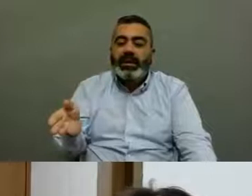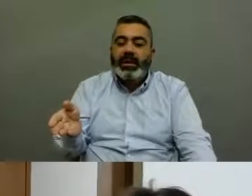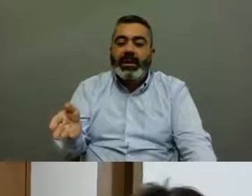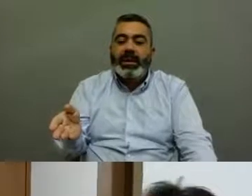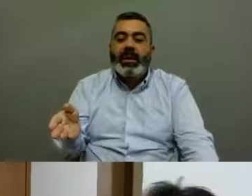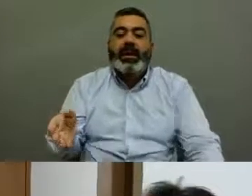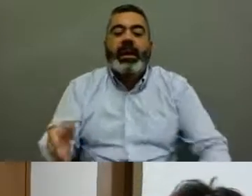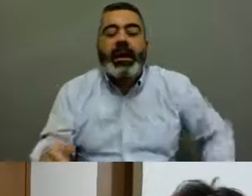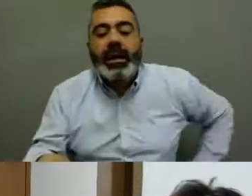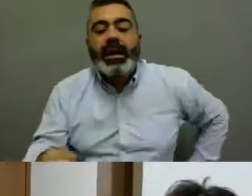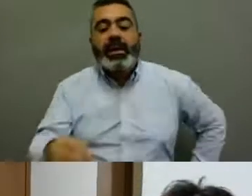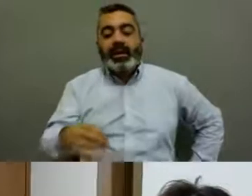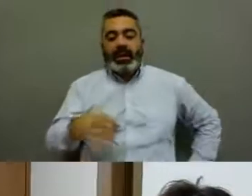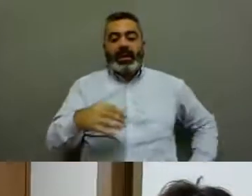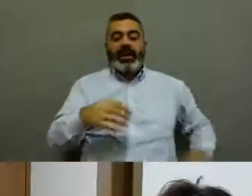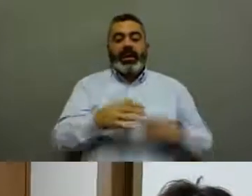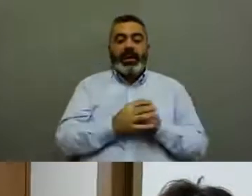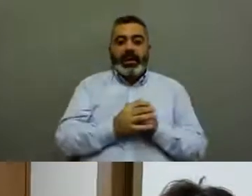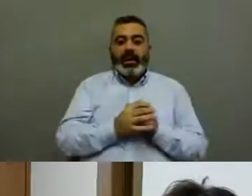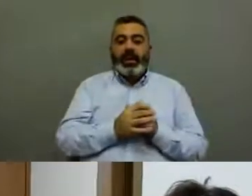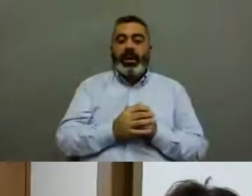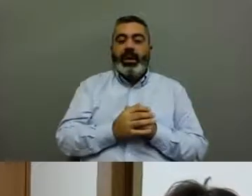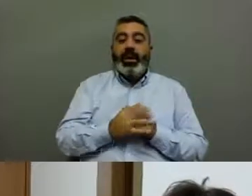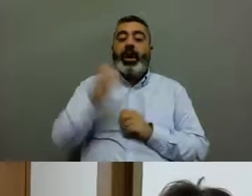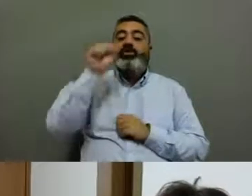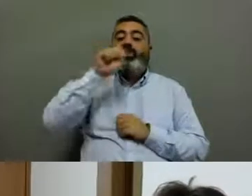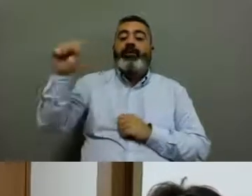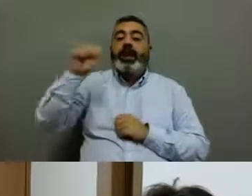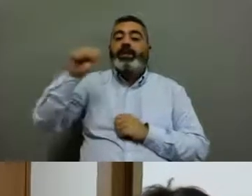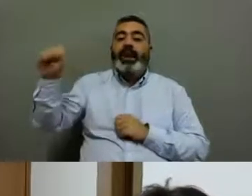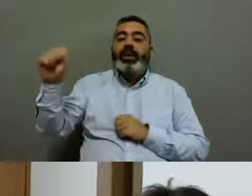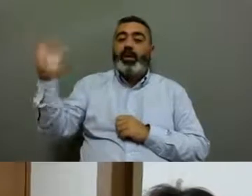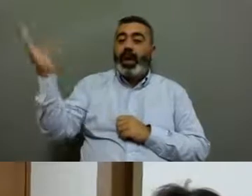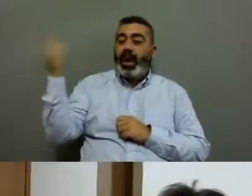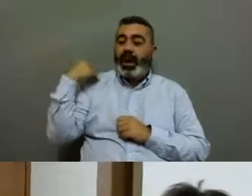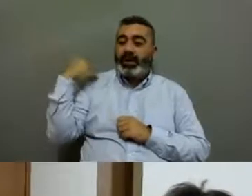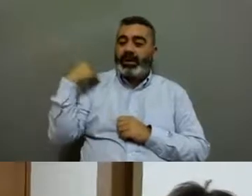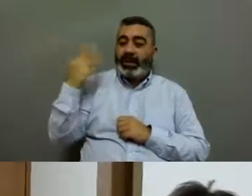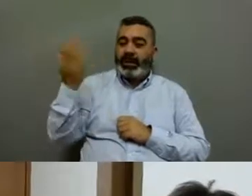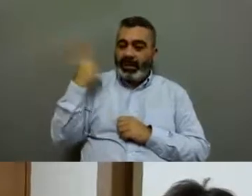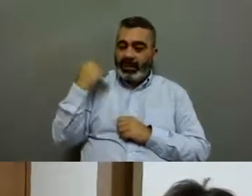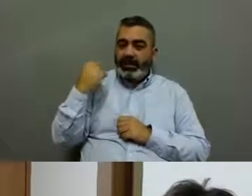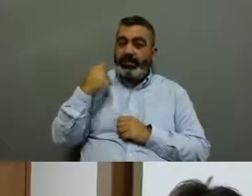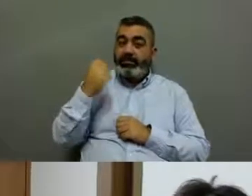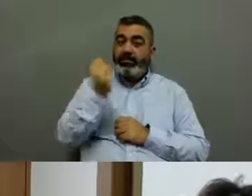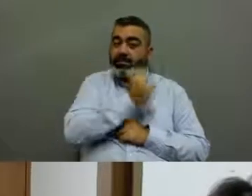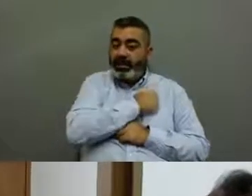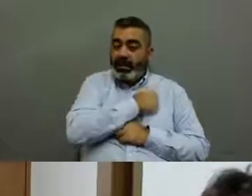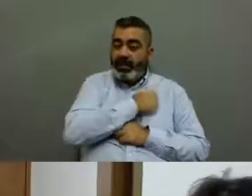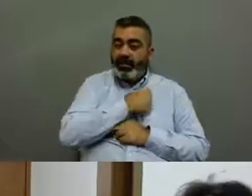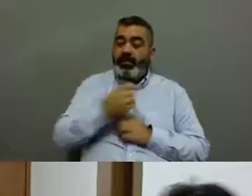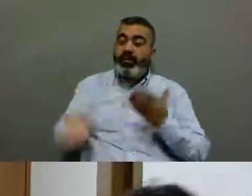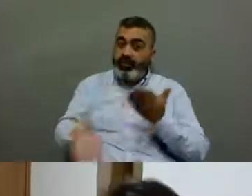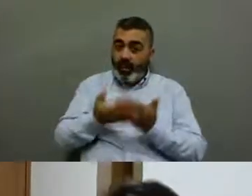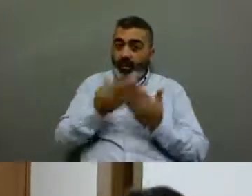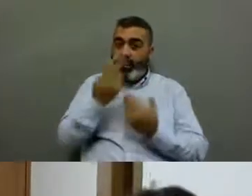Όχι, αν μπορεί η κυρία Σπανίδου, η Σοφία που έθεσε το ερώτημα, αν πιστεύουμε πως προάγεται η